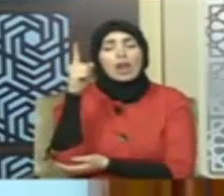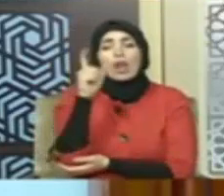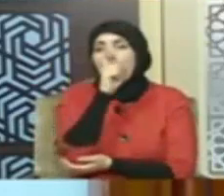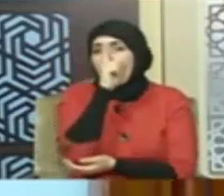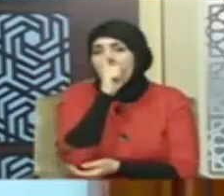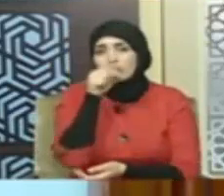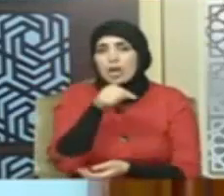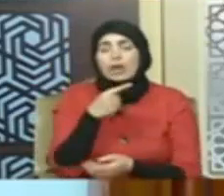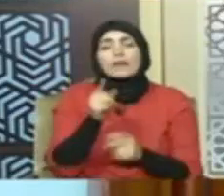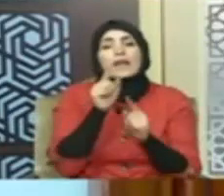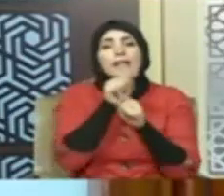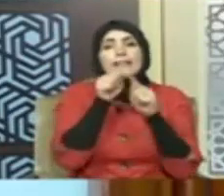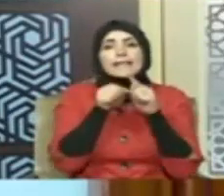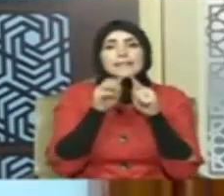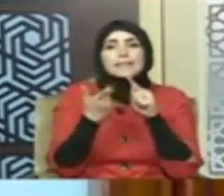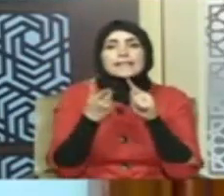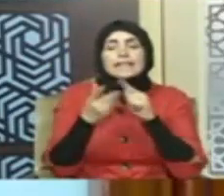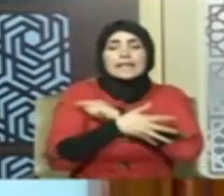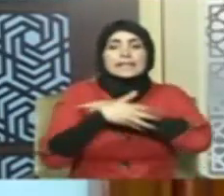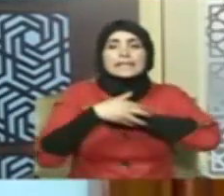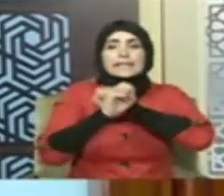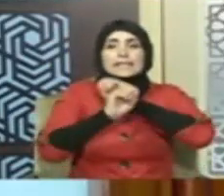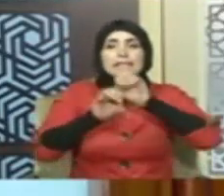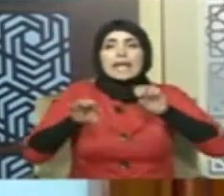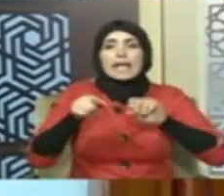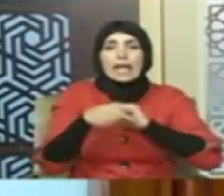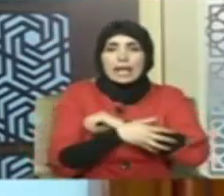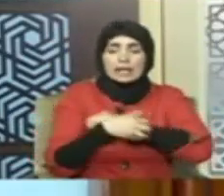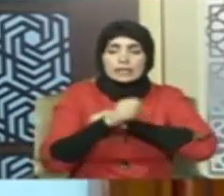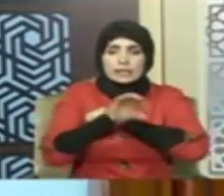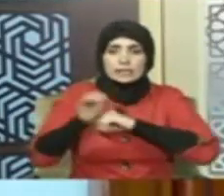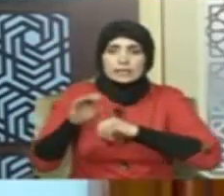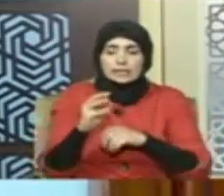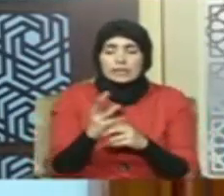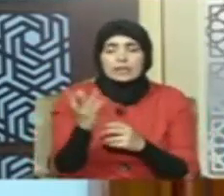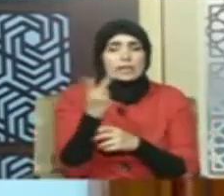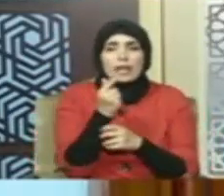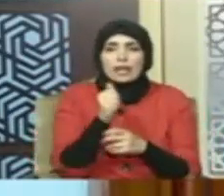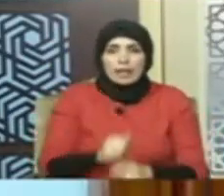زكاة صدقة الفطر التي هي طهرة للصائم وطعمة